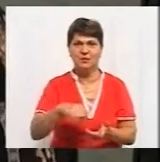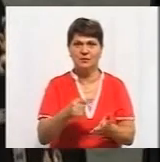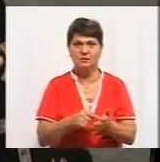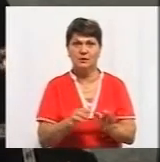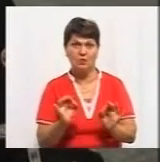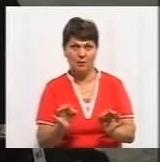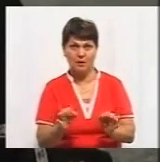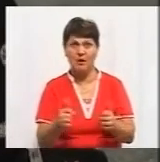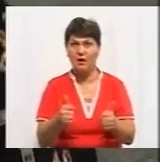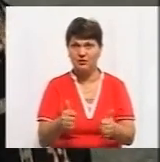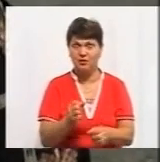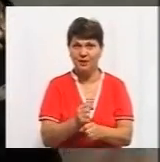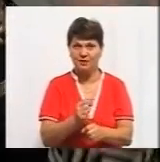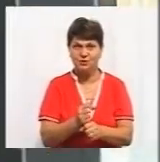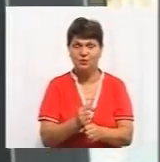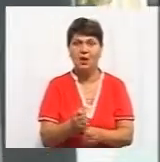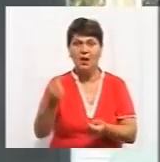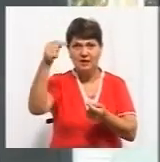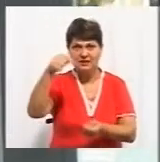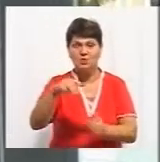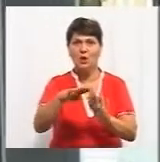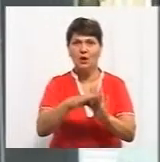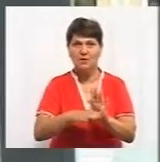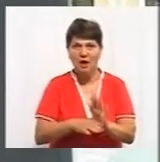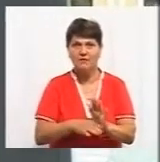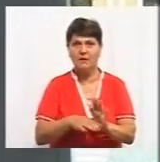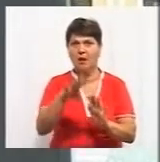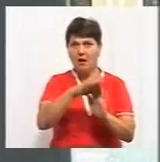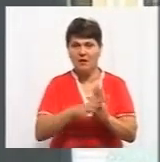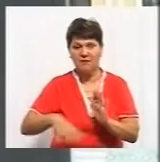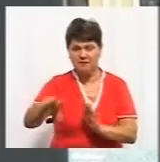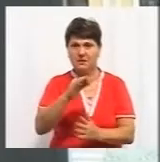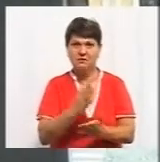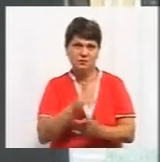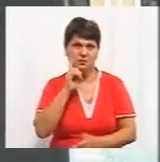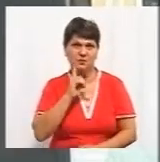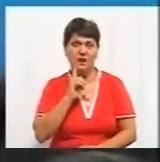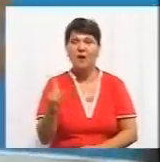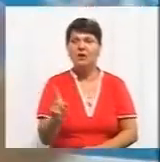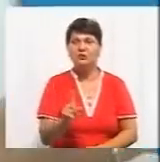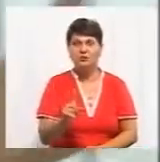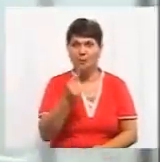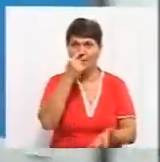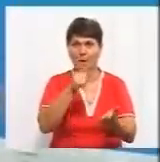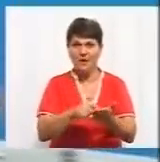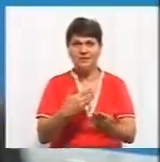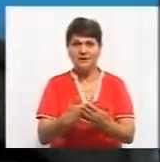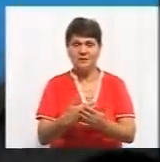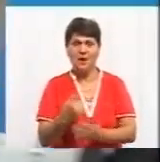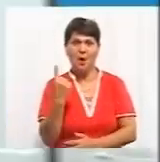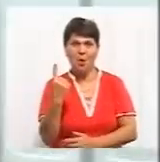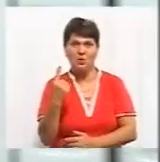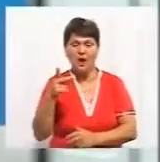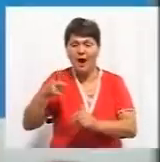Нормально, хорошо працюють, згідно графіка, графіки везде є, так що нормально. Щоб добратися, наприклад, з однієї